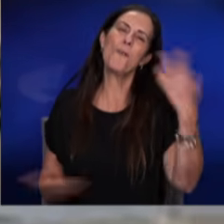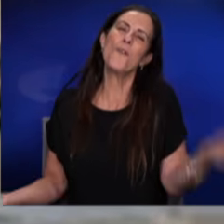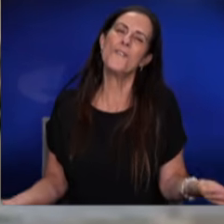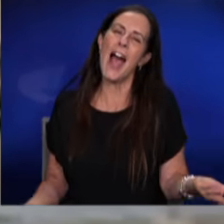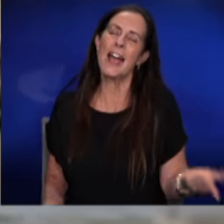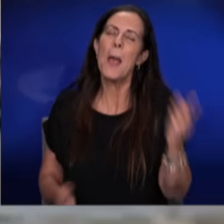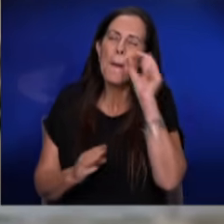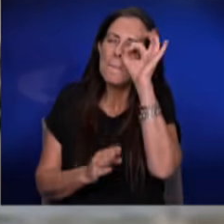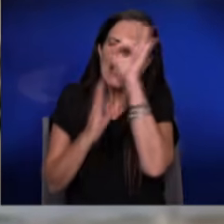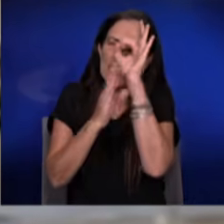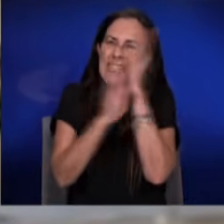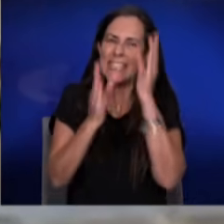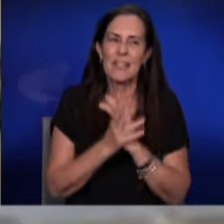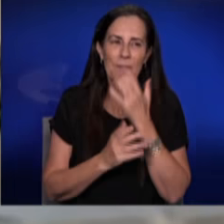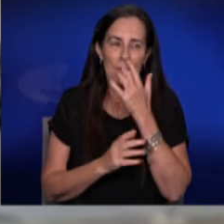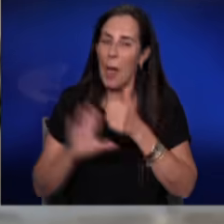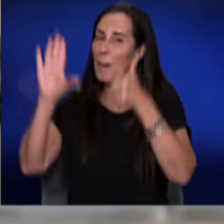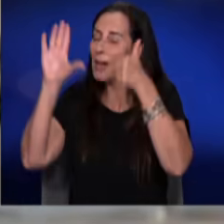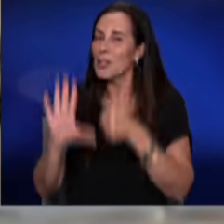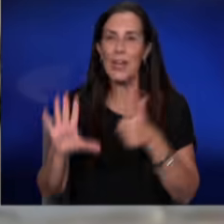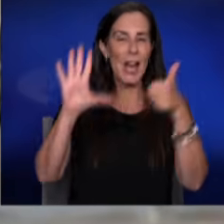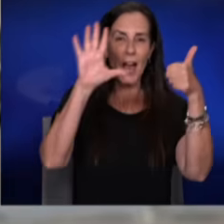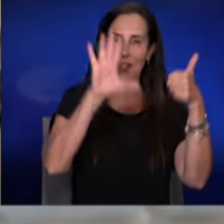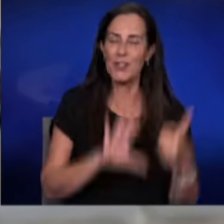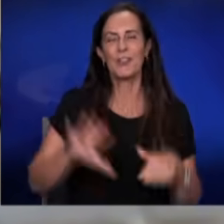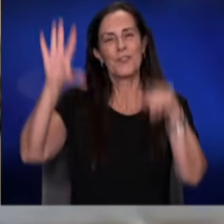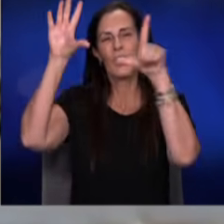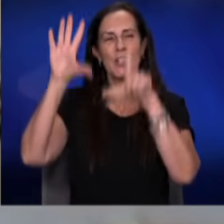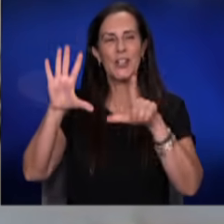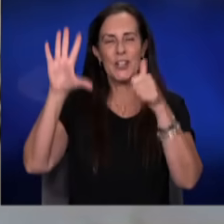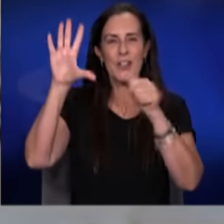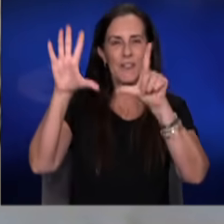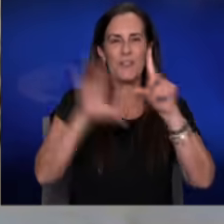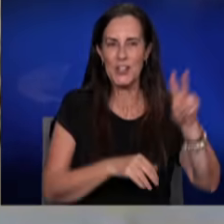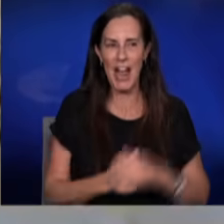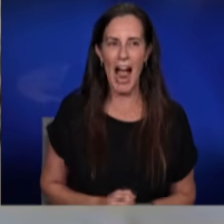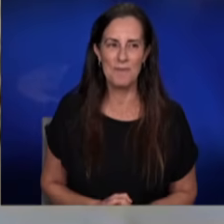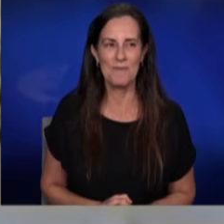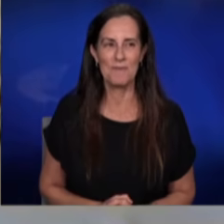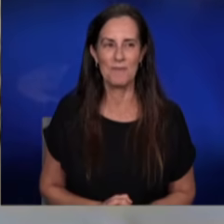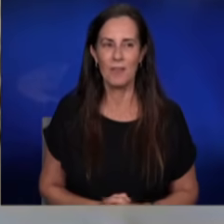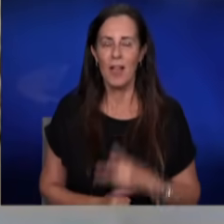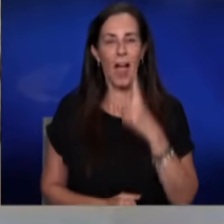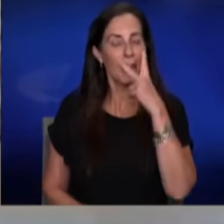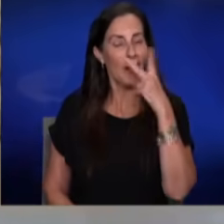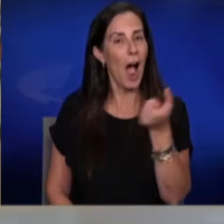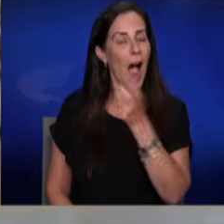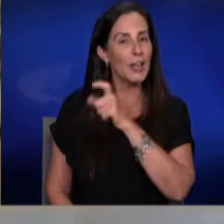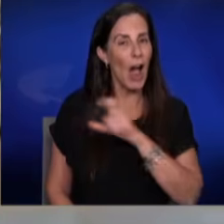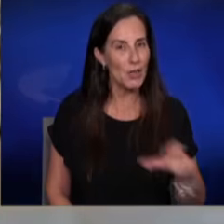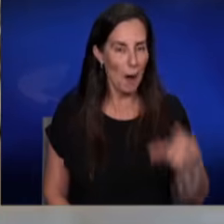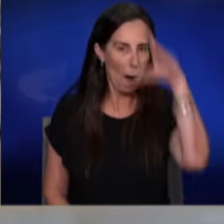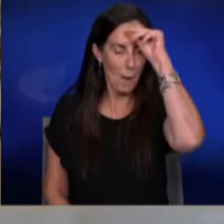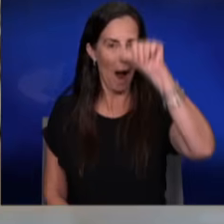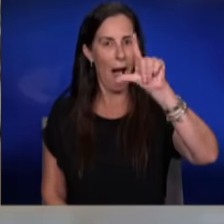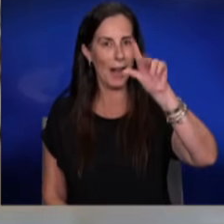הסרט מציצים. בשישים לשישי 72 נראה הנאשם מר